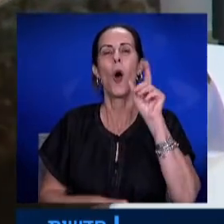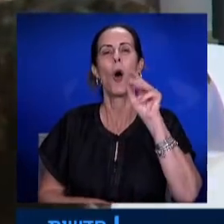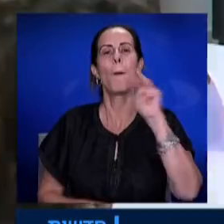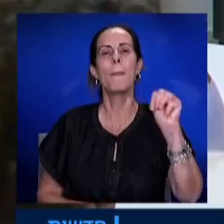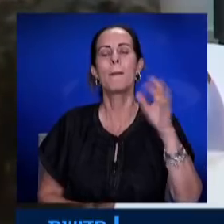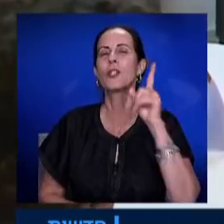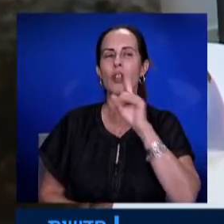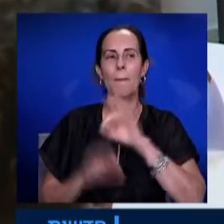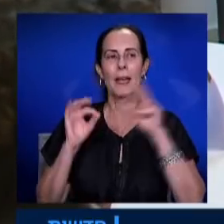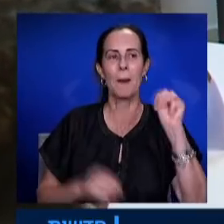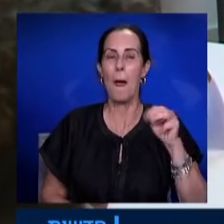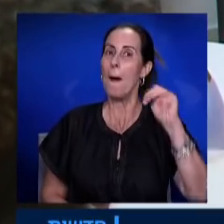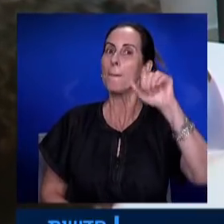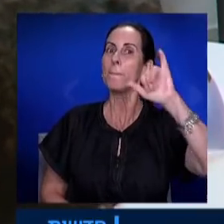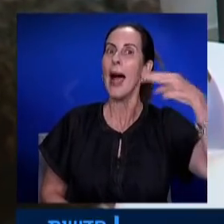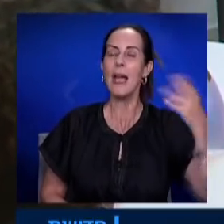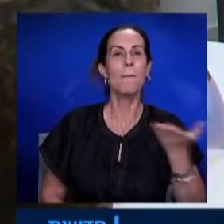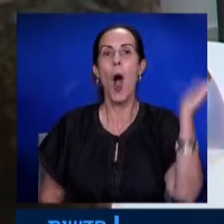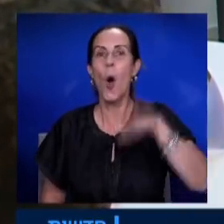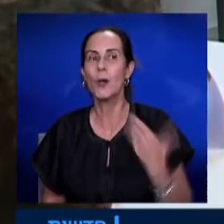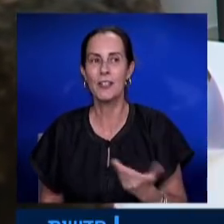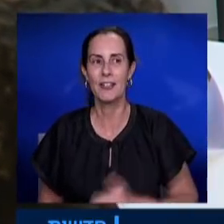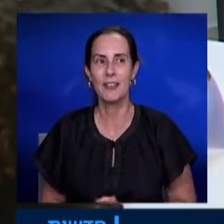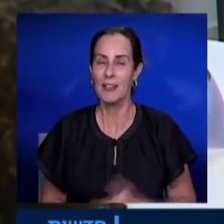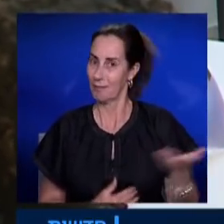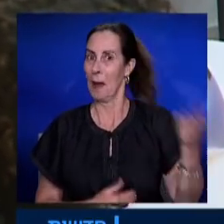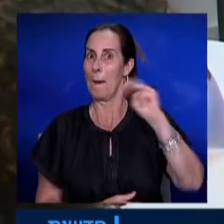שם? מאיה. מה עוד? מיכל.